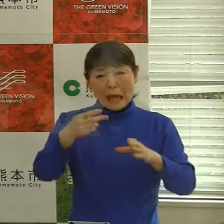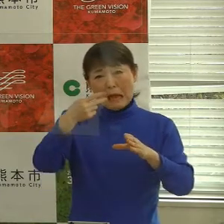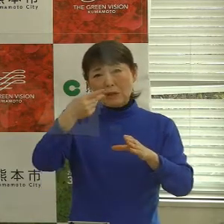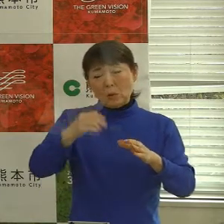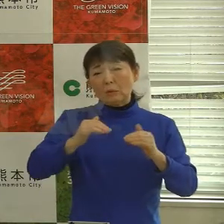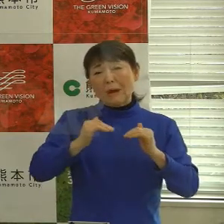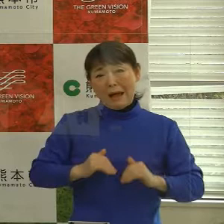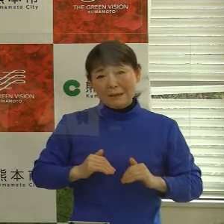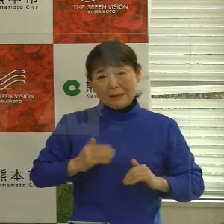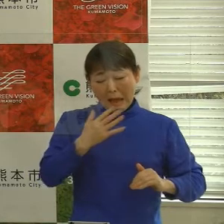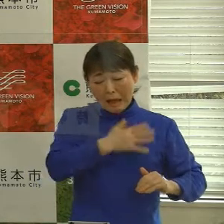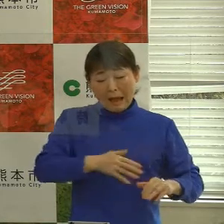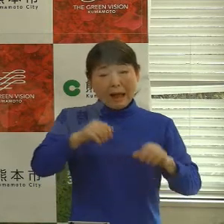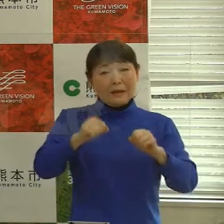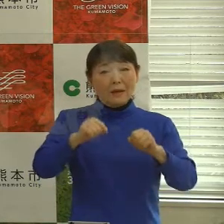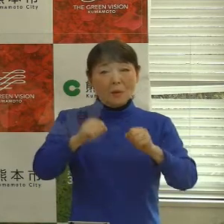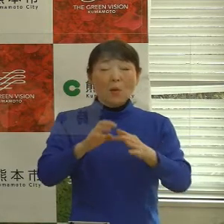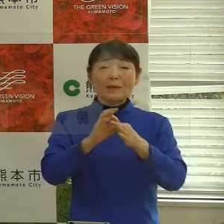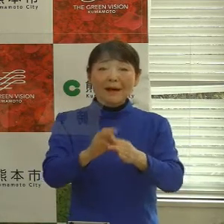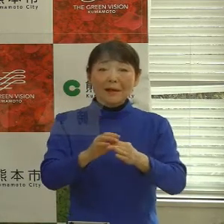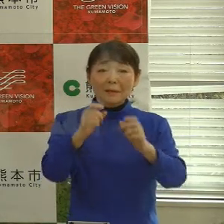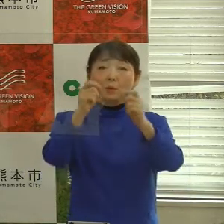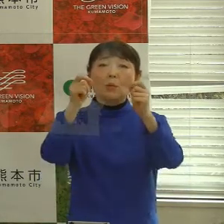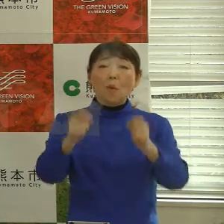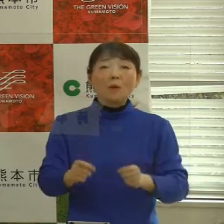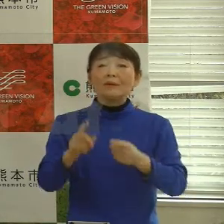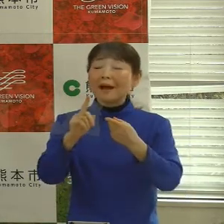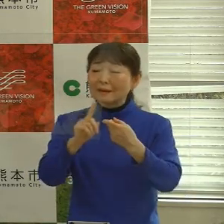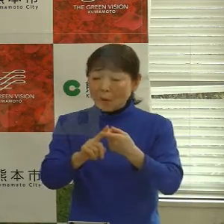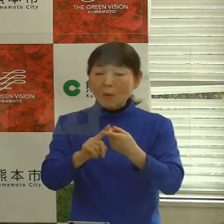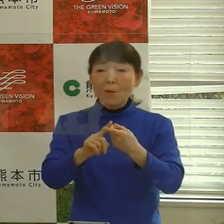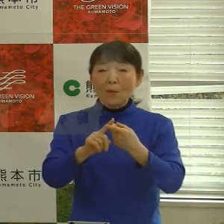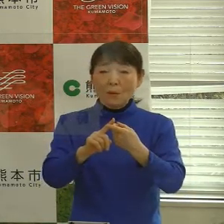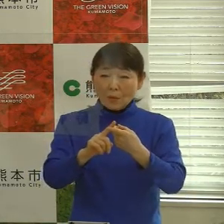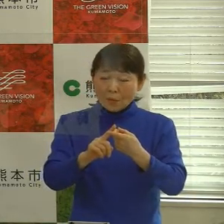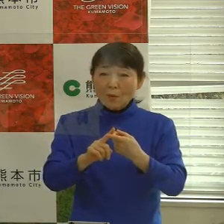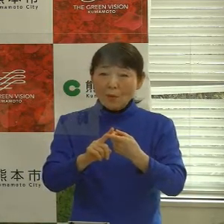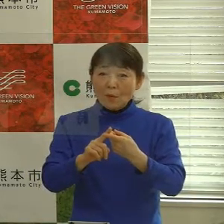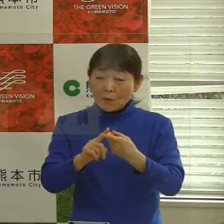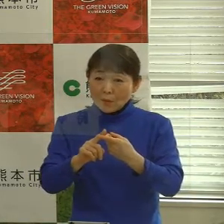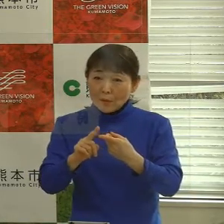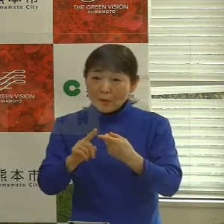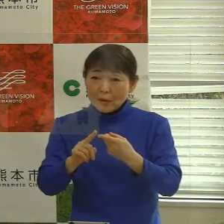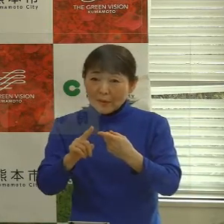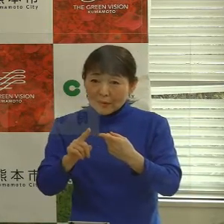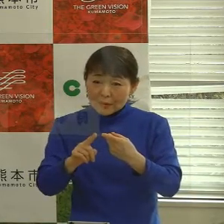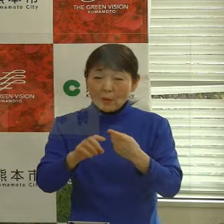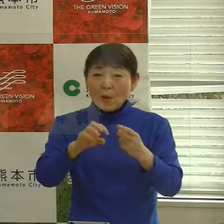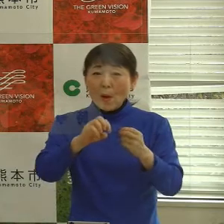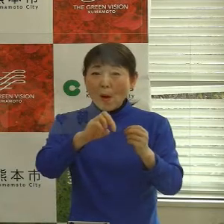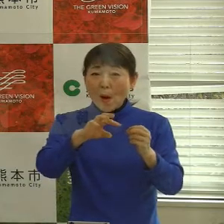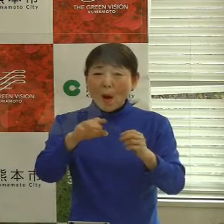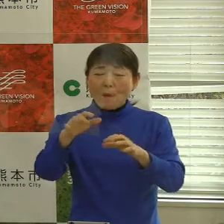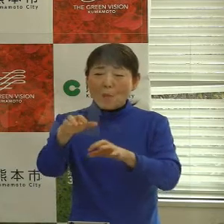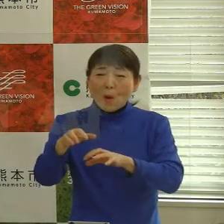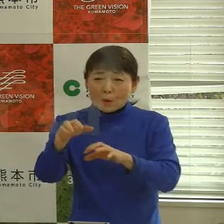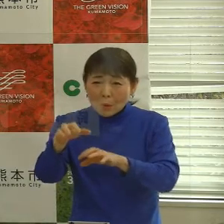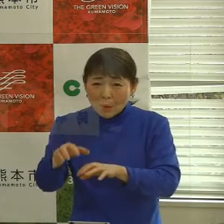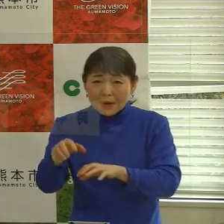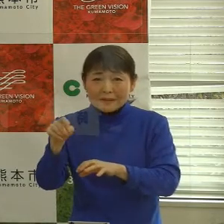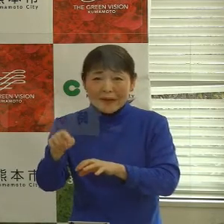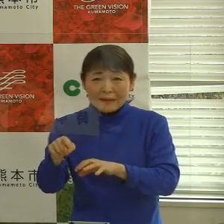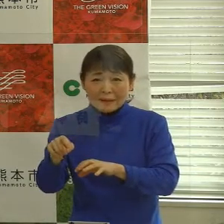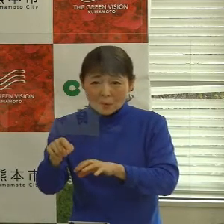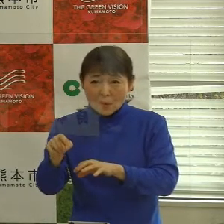全健康に関する問題と、さらにはその風評の問題ですね、農家さんなんかからす